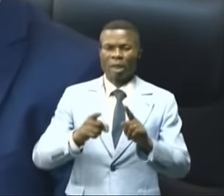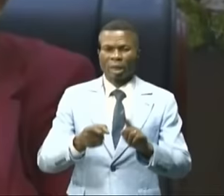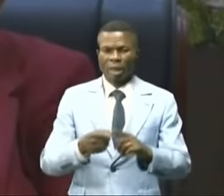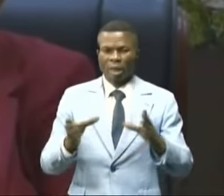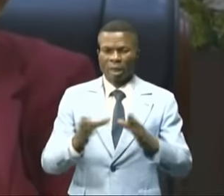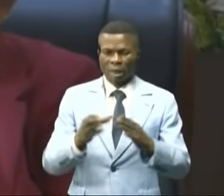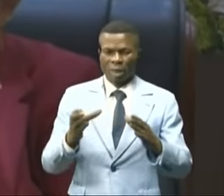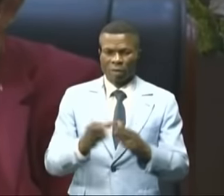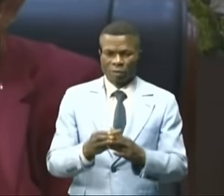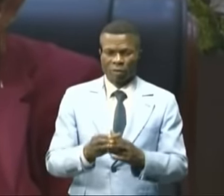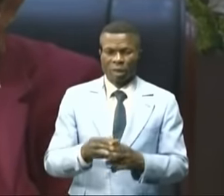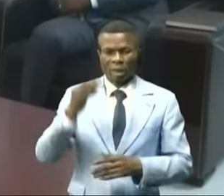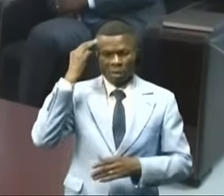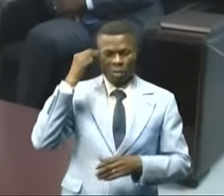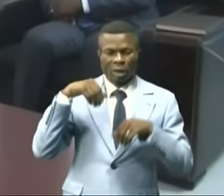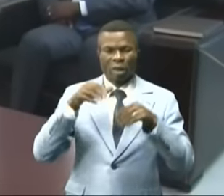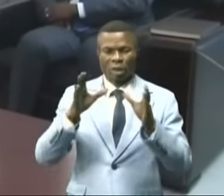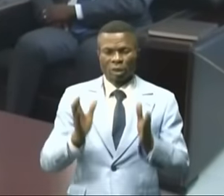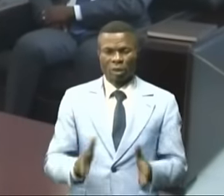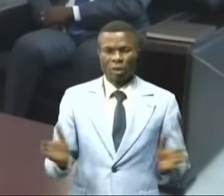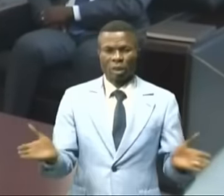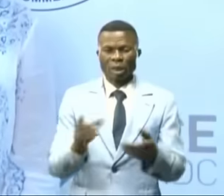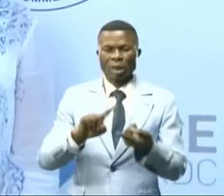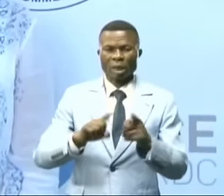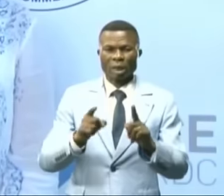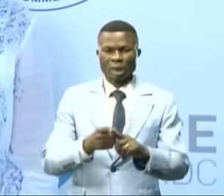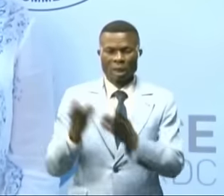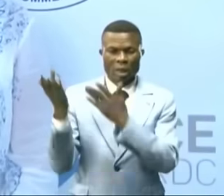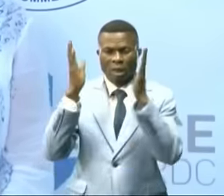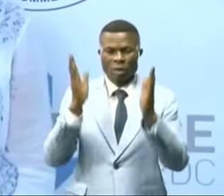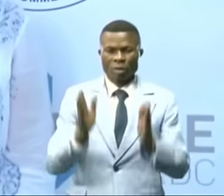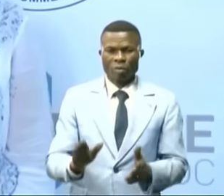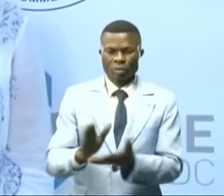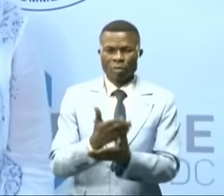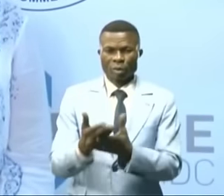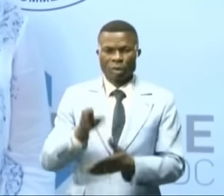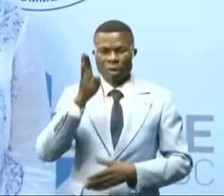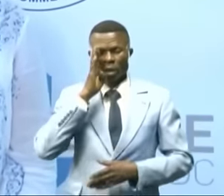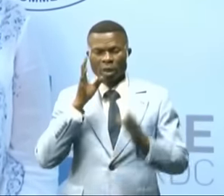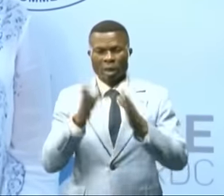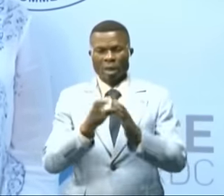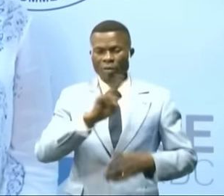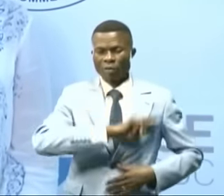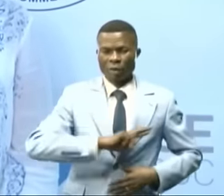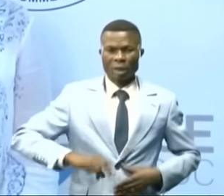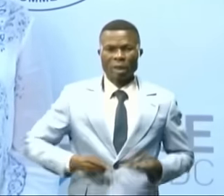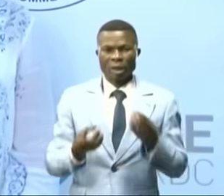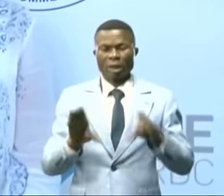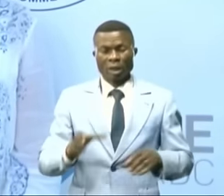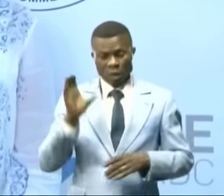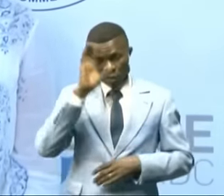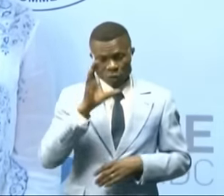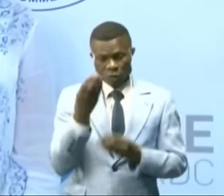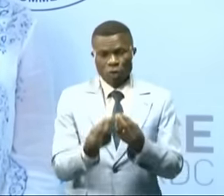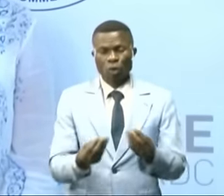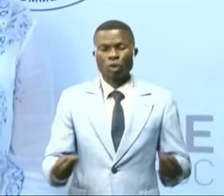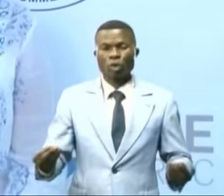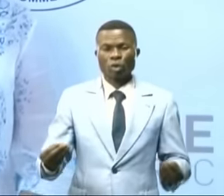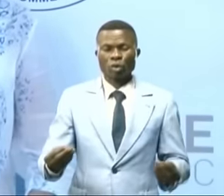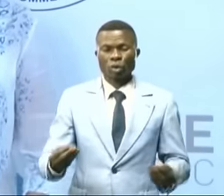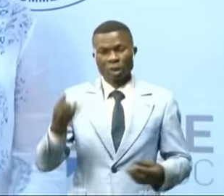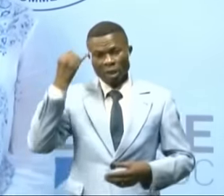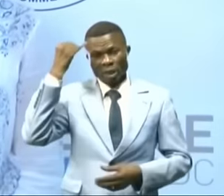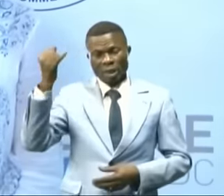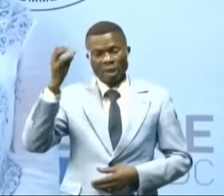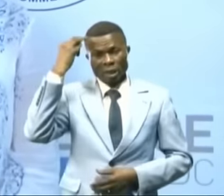les chambres de commerce congolaises. Renforcer les relations commerciales entre la Belgique et la RDC et voir aussi quelles sont les intentions